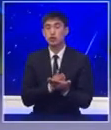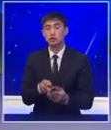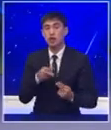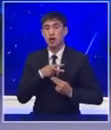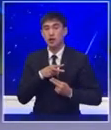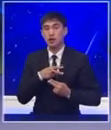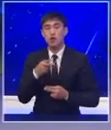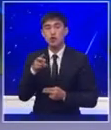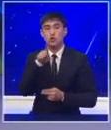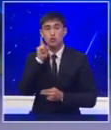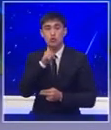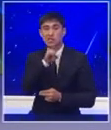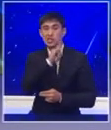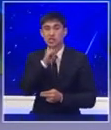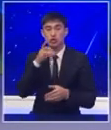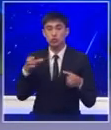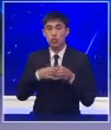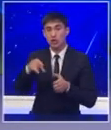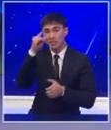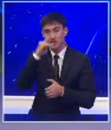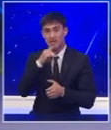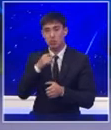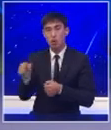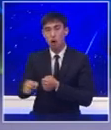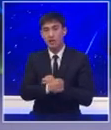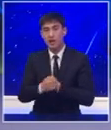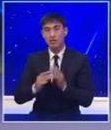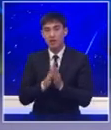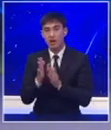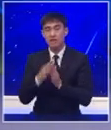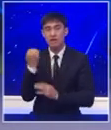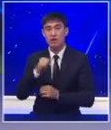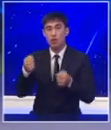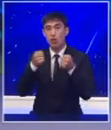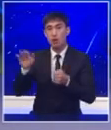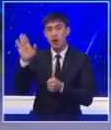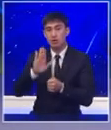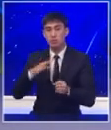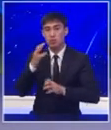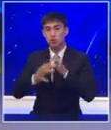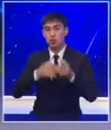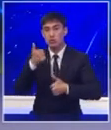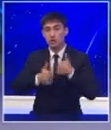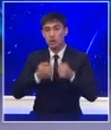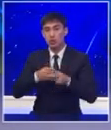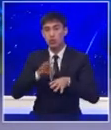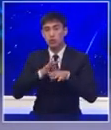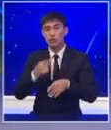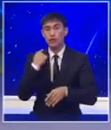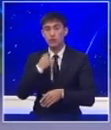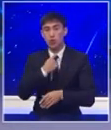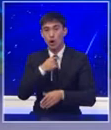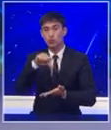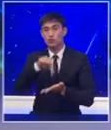заслуженная награда. Юниорская женская сборная Казахстана по хоккею на траве выиграла Кубок Азии. В международном соревновании, которое прошло в